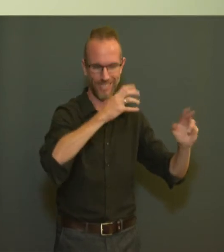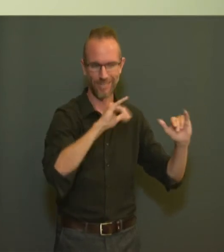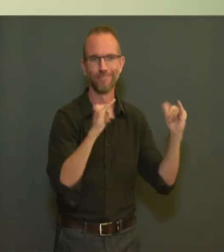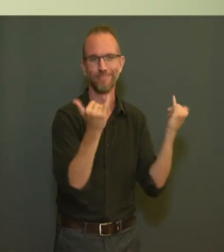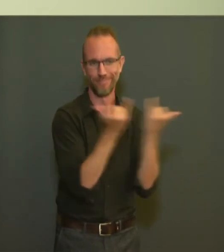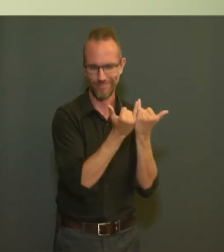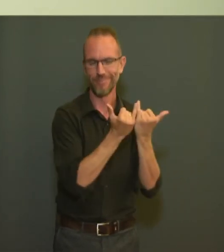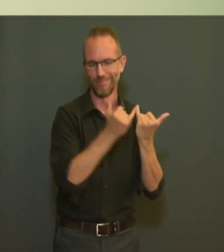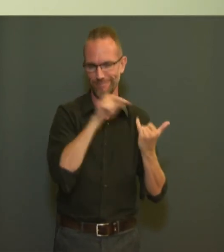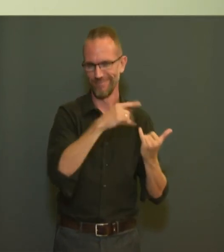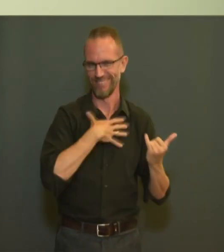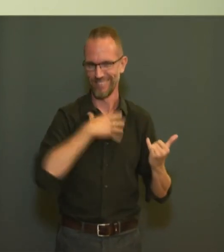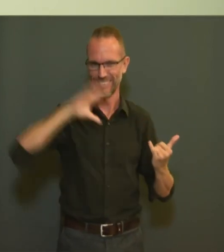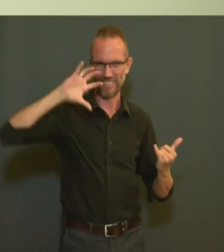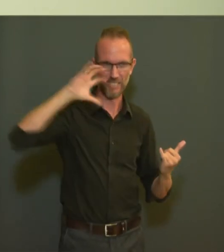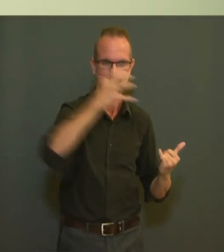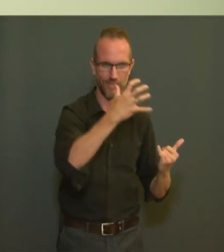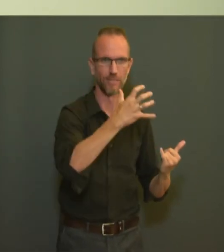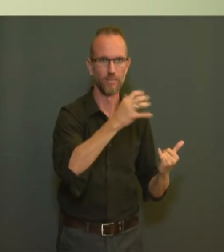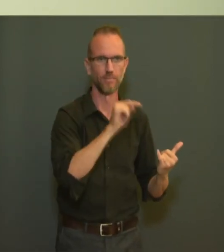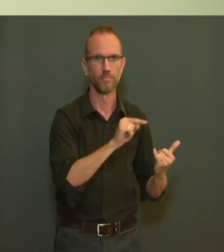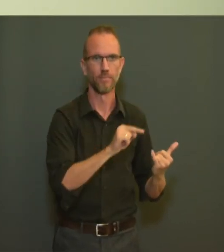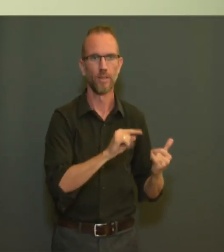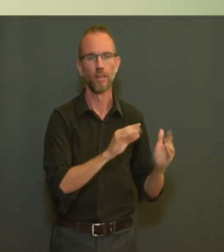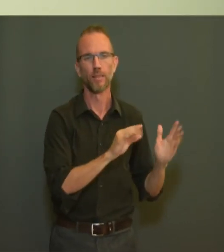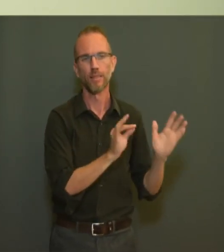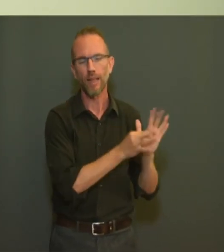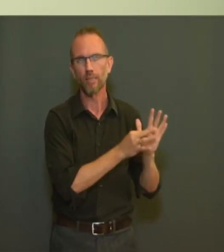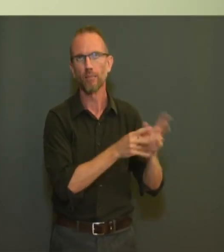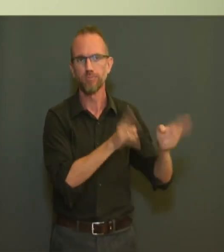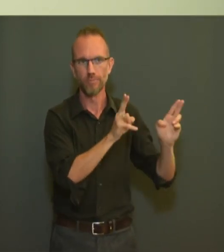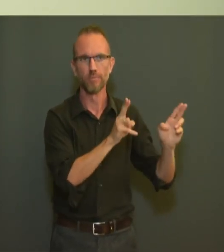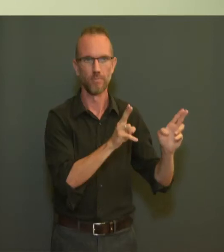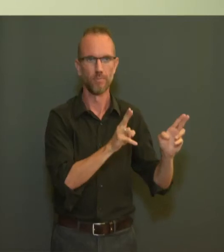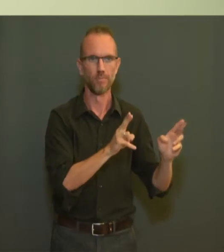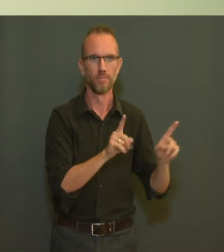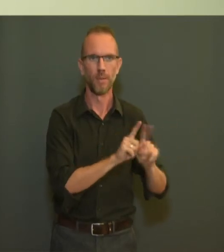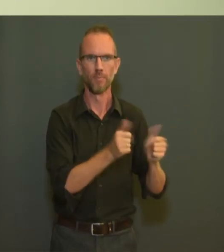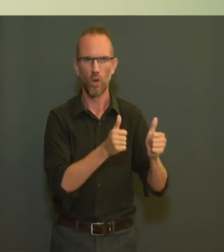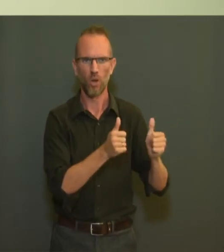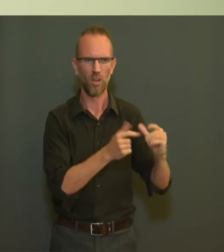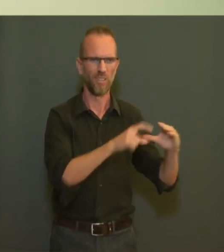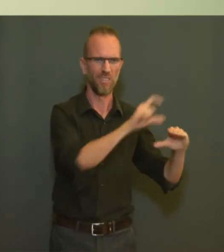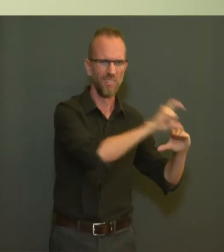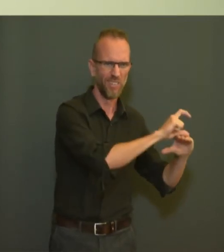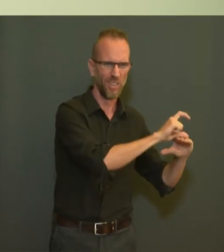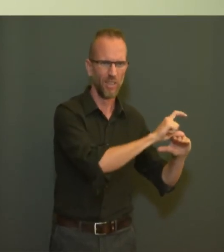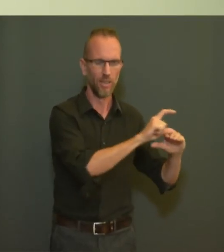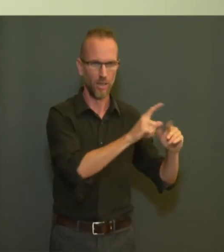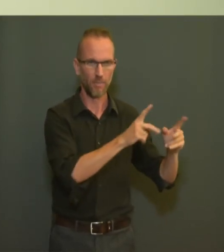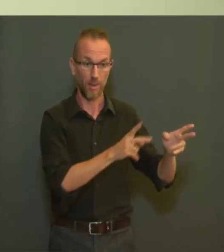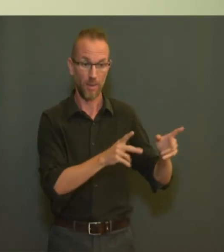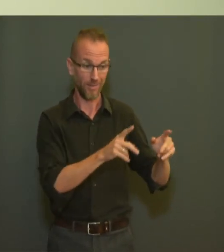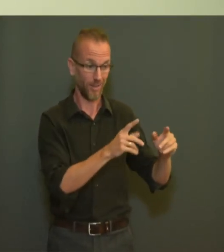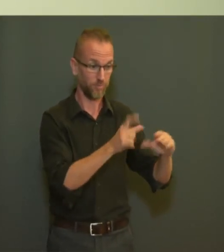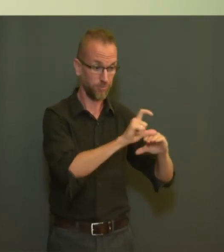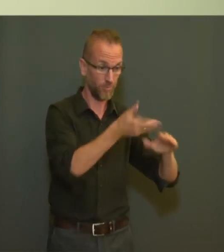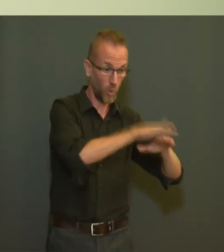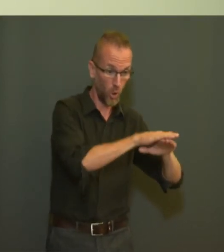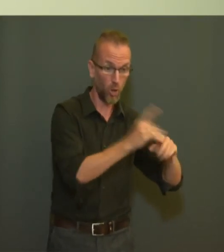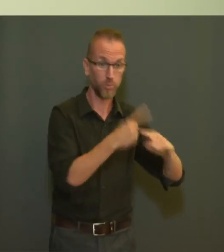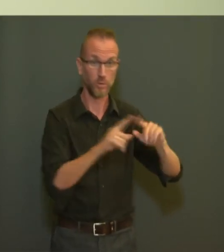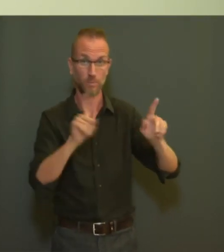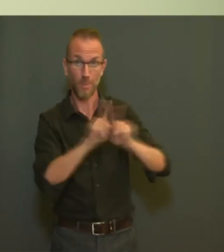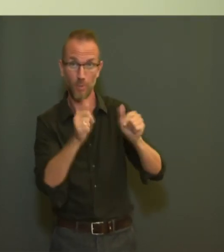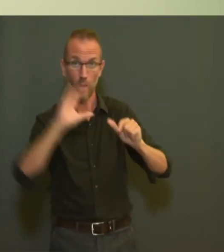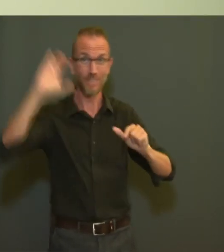telle qu'elle est déclarée par l'Institut royal météorologique, on peut donc honnêtement estimer que cette surmortalité, s'il n'y a